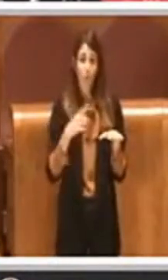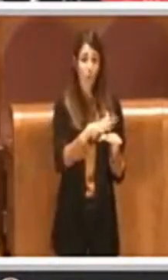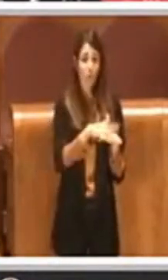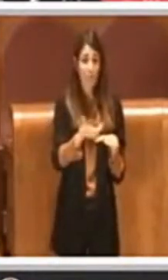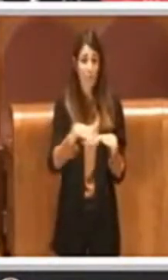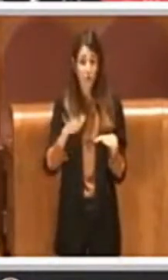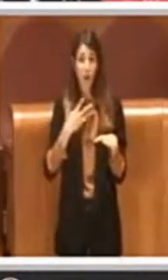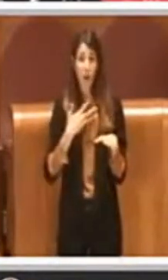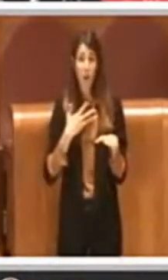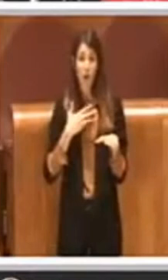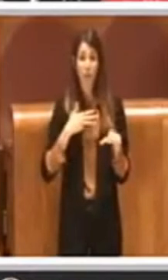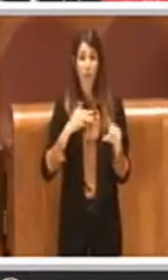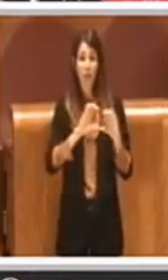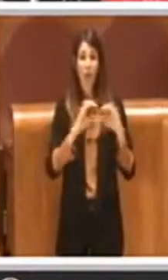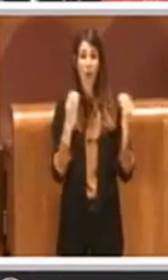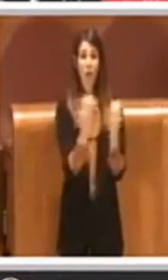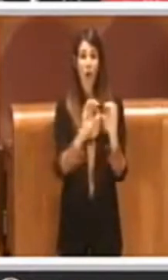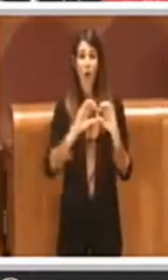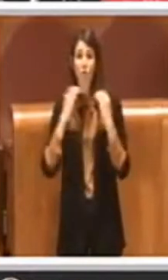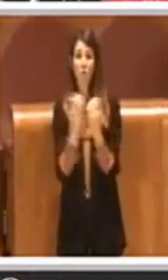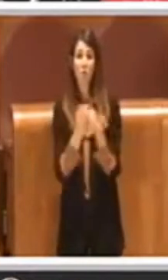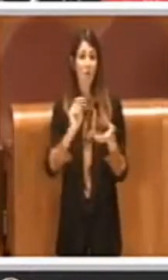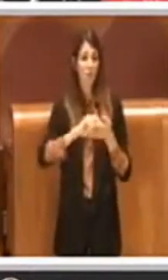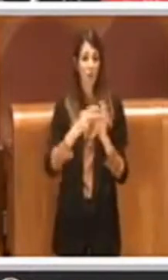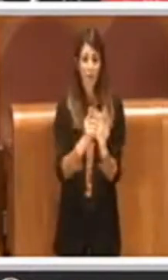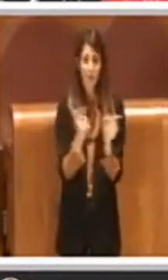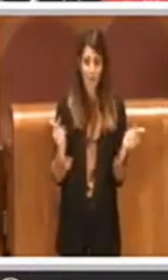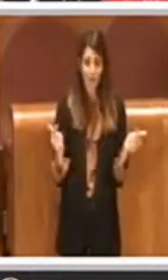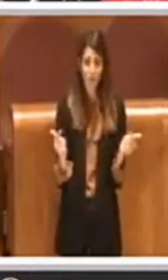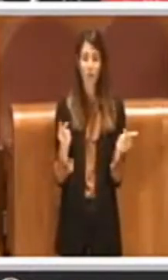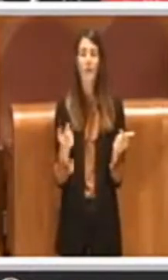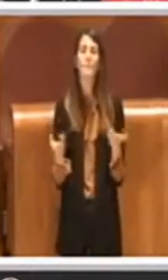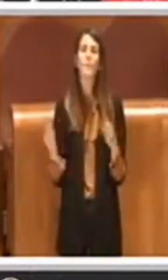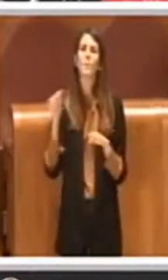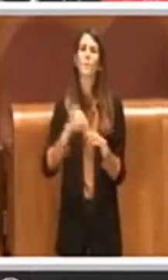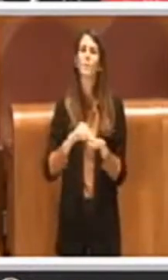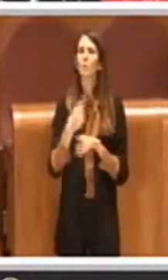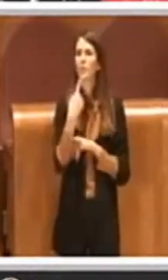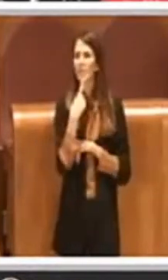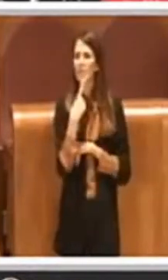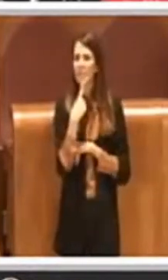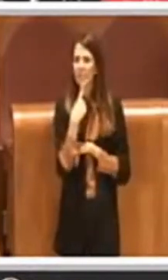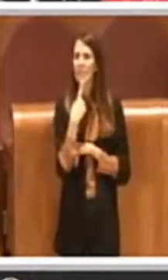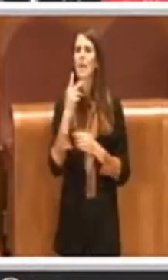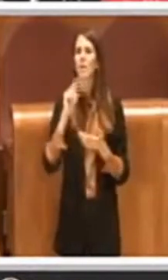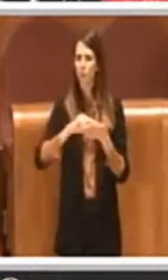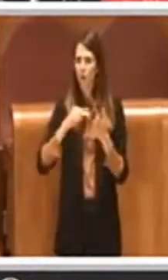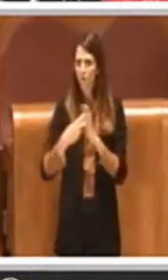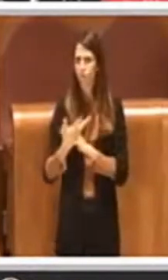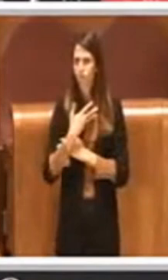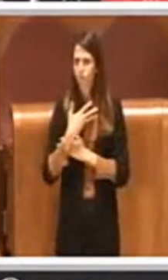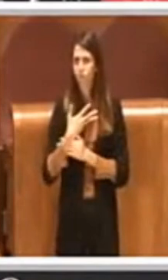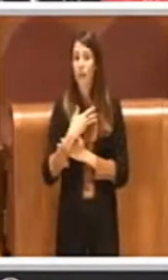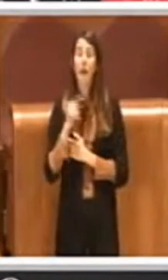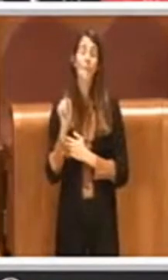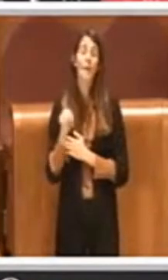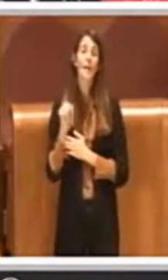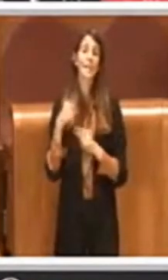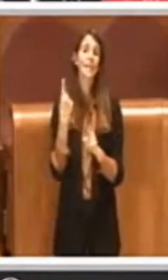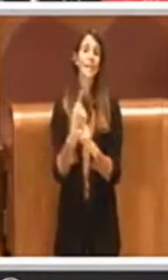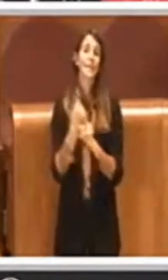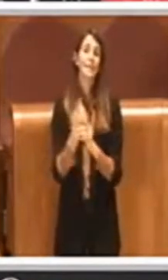tutti quei condomini dove il problema di fatto non sussiste e per quanto riguarda e quei condomini dove il problema c'è a quel punto di